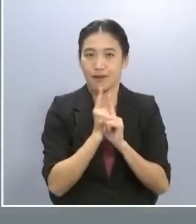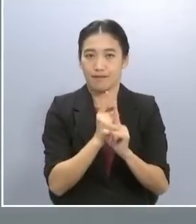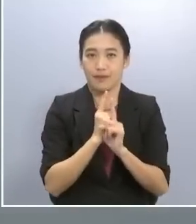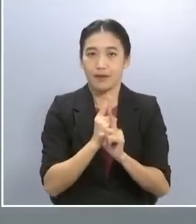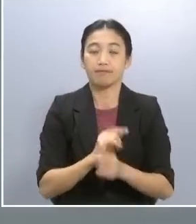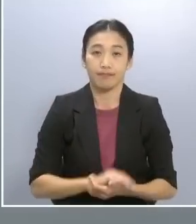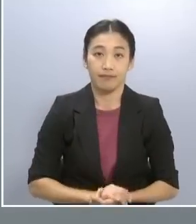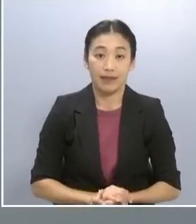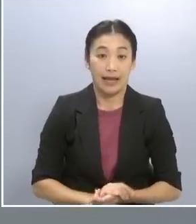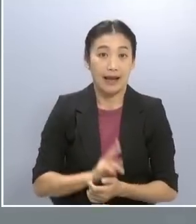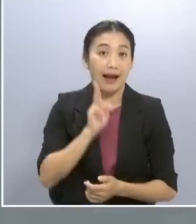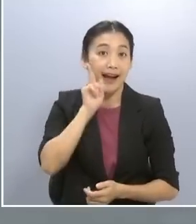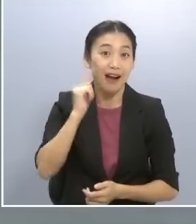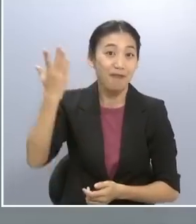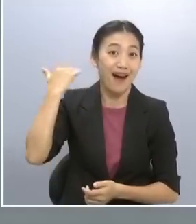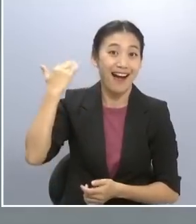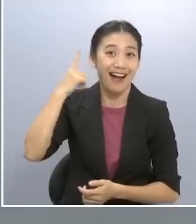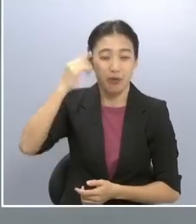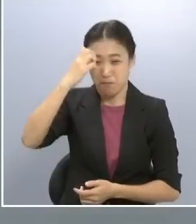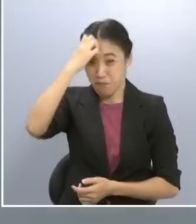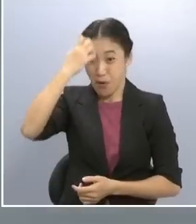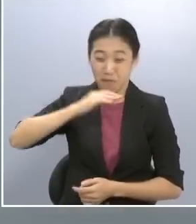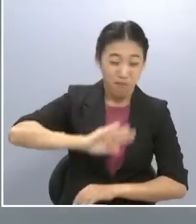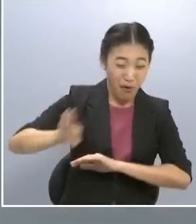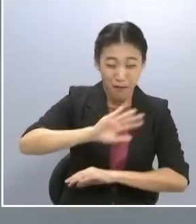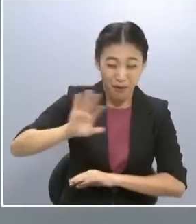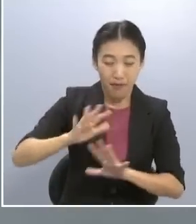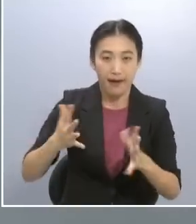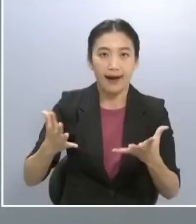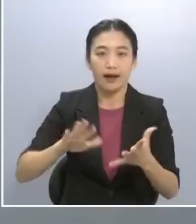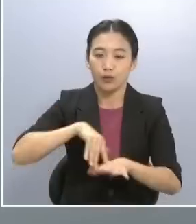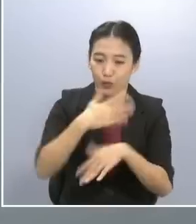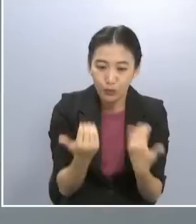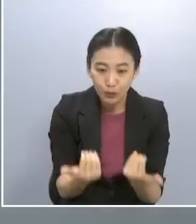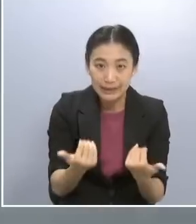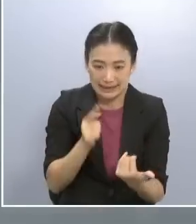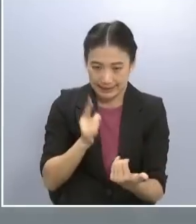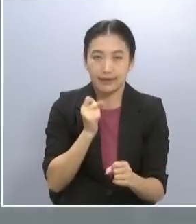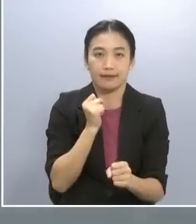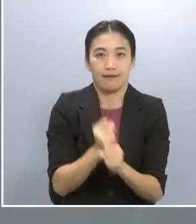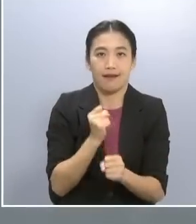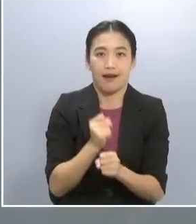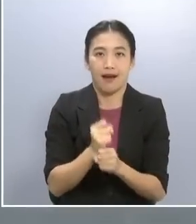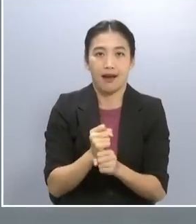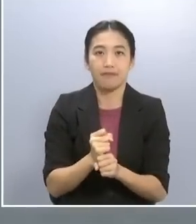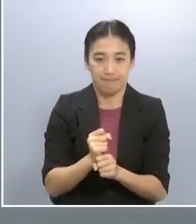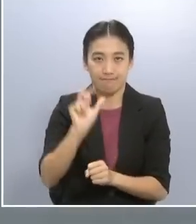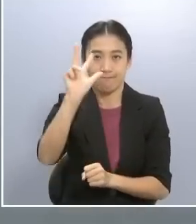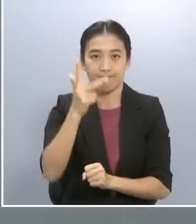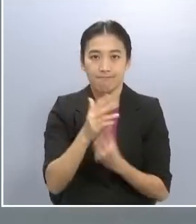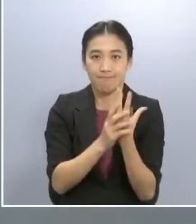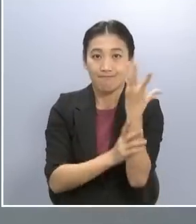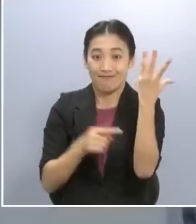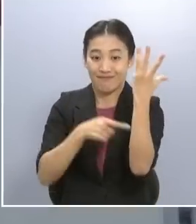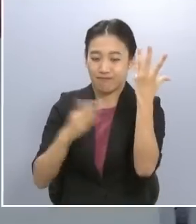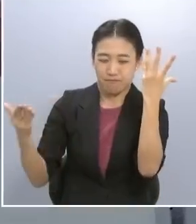วันนี้เดี๋ยวเจอกัน เผารังหนูค่ะ นี่นะฮะวันนี้ก็คือไปแล้วตัดต้นกัญชานะครับแน่นอนครับจากคำพูดของคุณชูวิทย์ว่าเผ